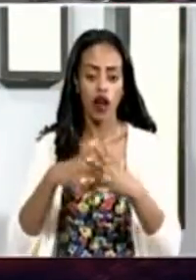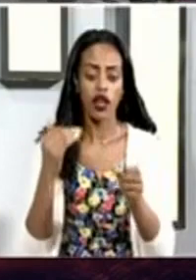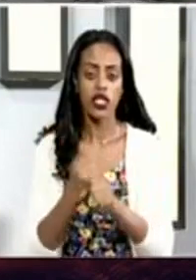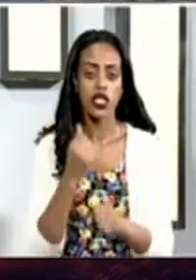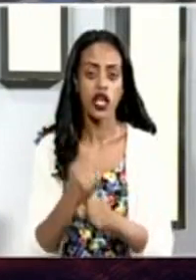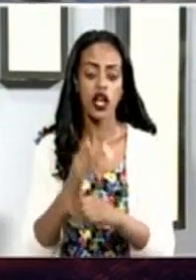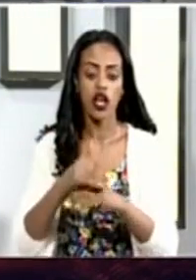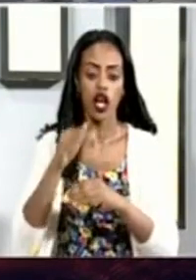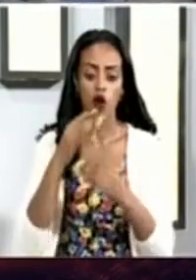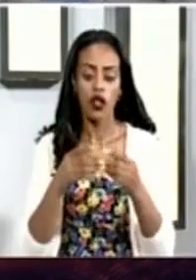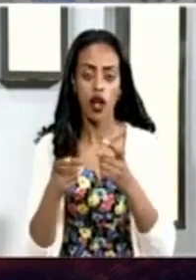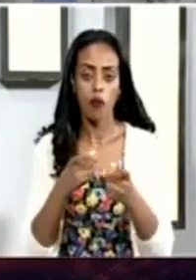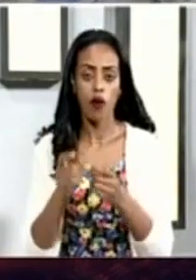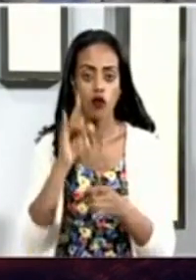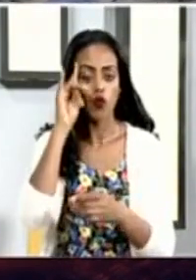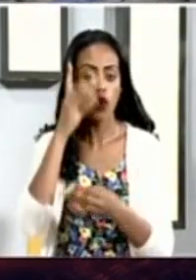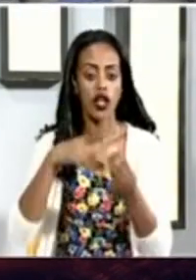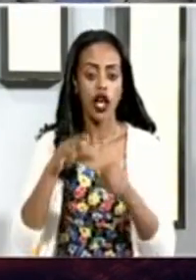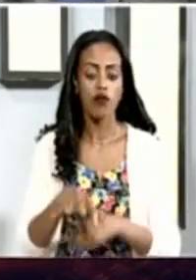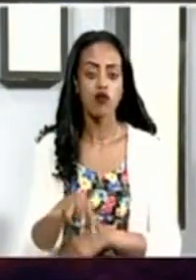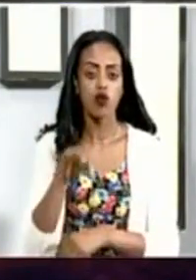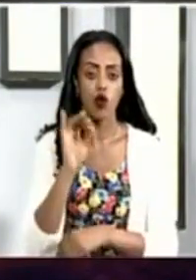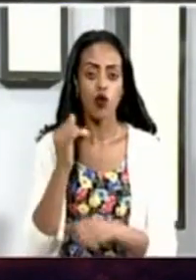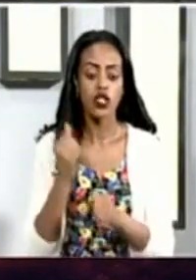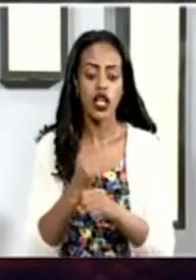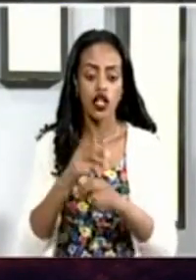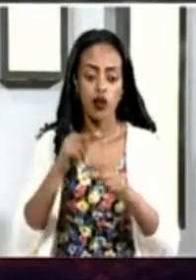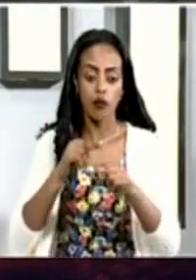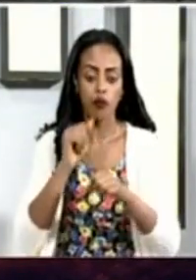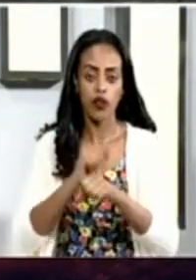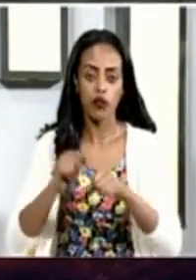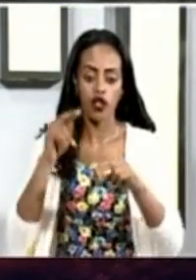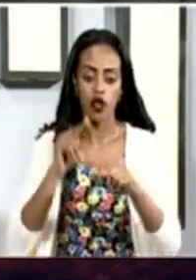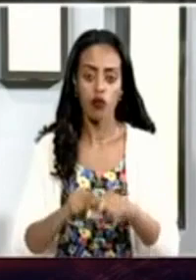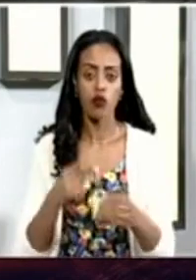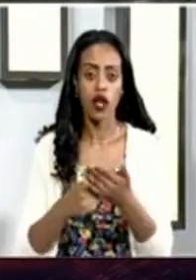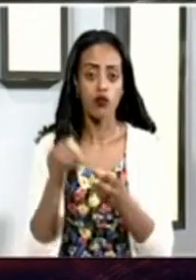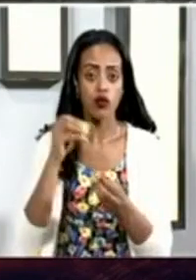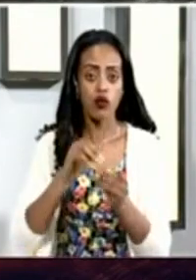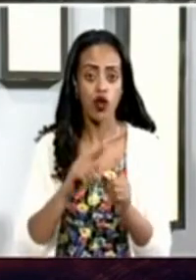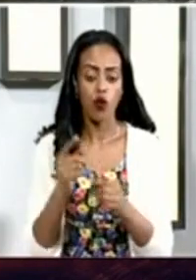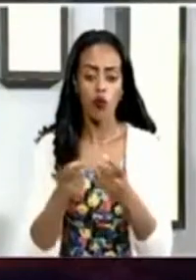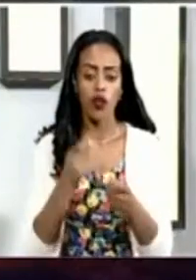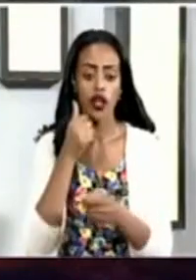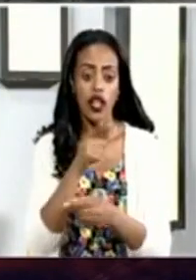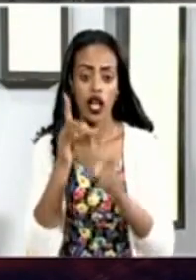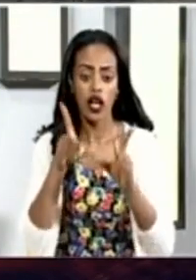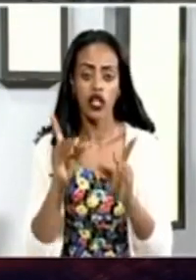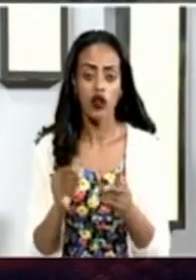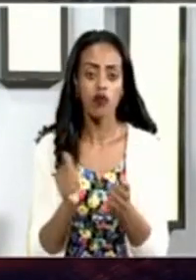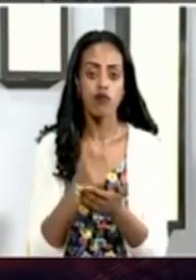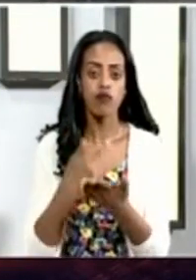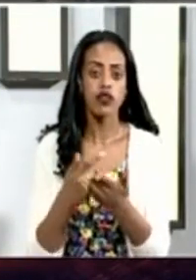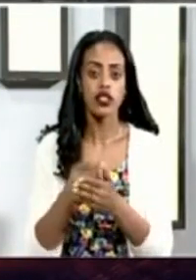مسرح لعلوت أمرار حازوان كللن أبز ترخبلو سرت إمن خرنع تغميتون كابزي بتوسخون من محدار تاختما مس